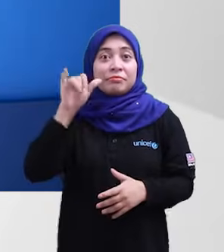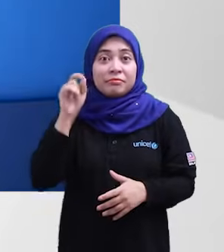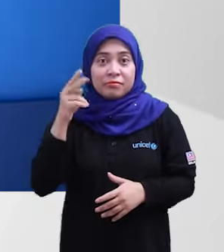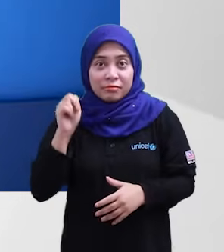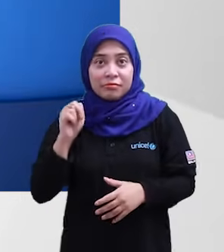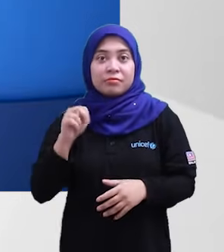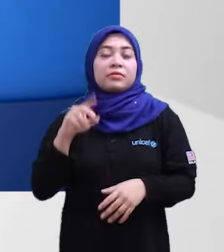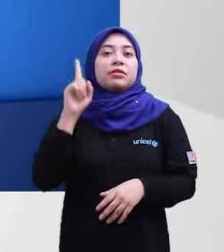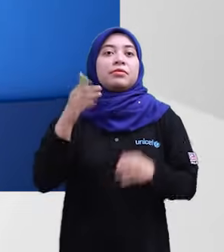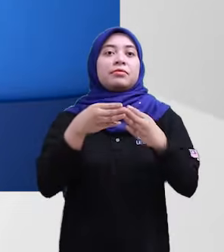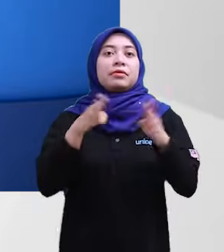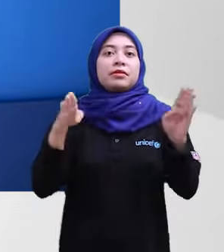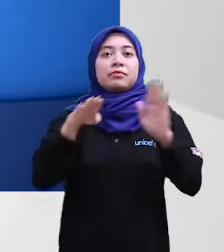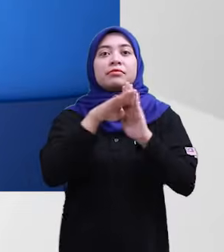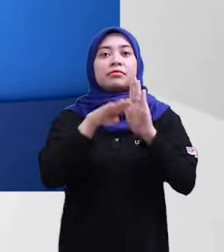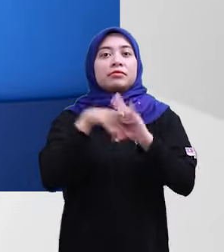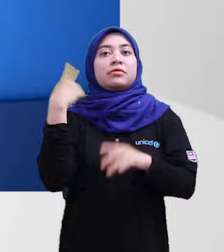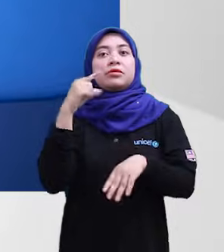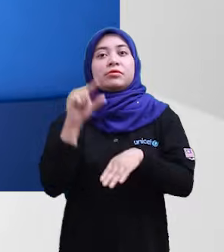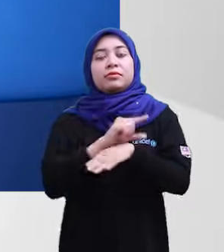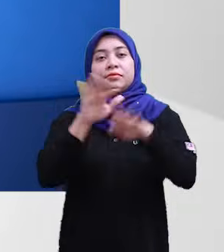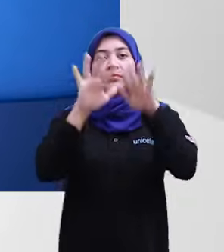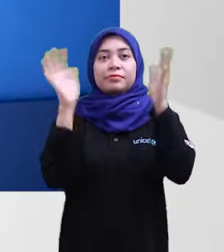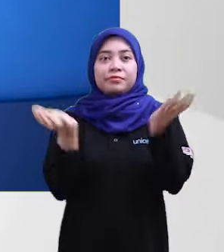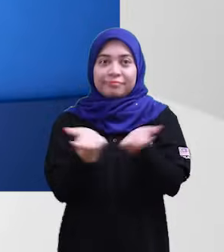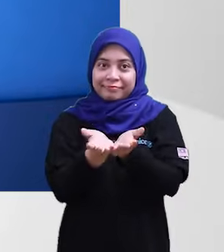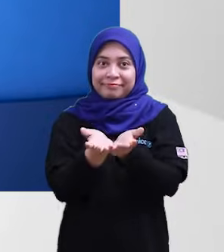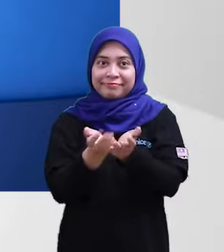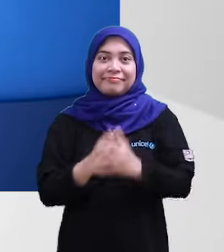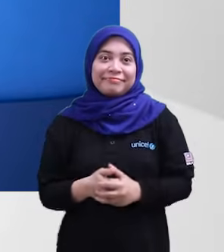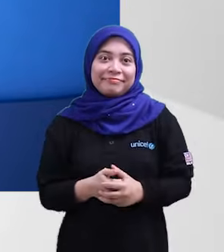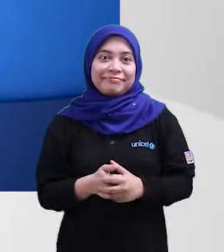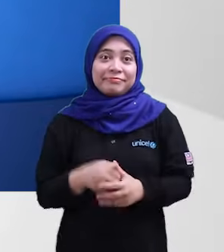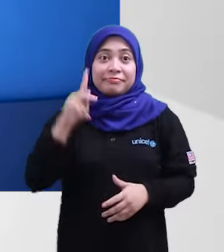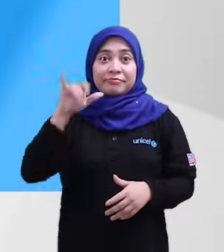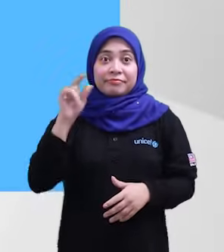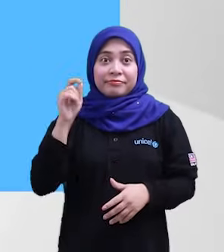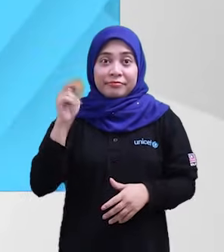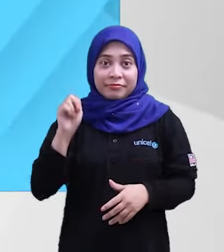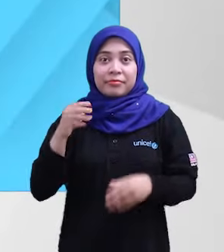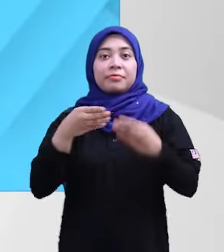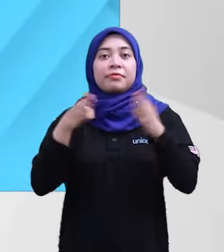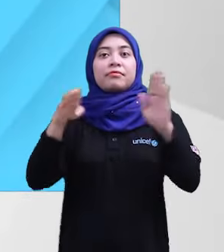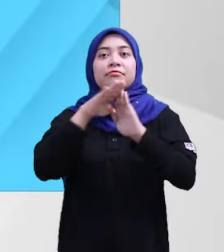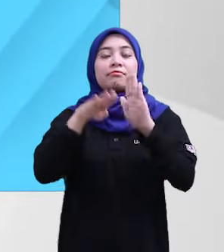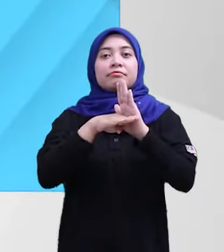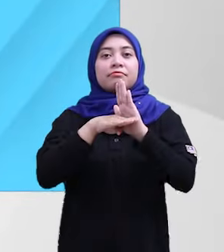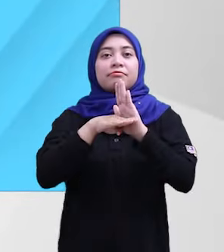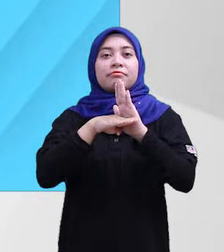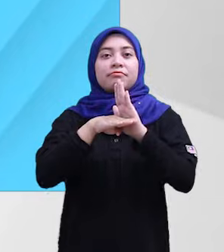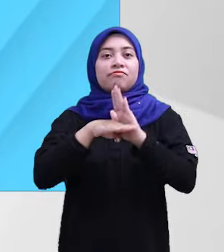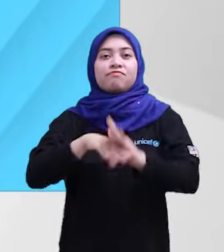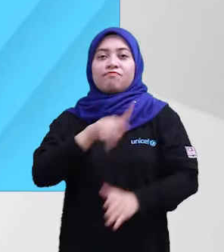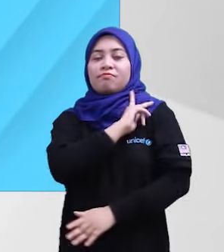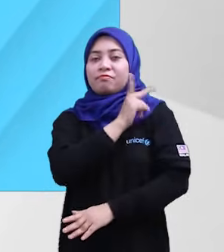Python adalah salah satu bahasa pengaturcaraan yang paling kerap digunakan di dunia. Python adalah bahasa pengaturcaraan yang